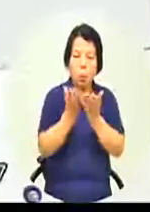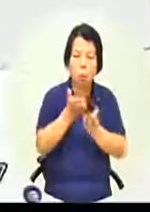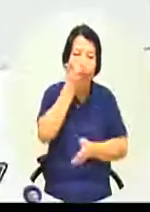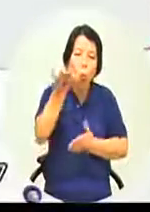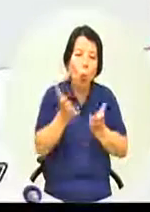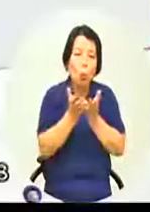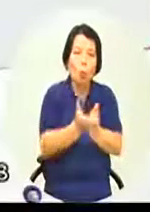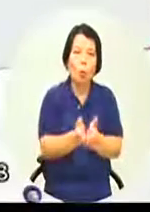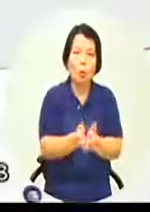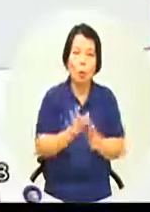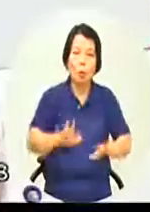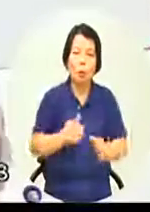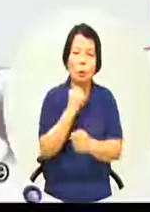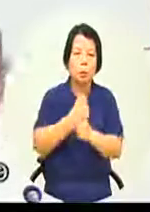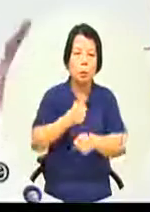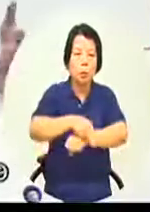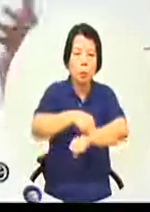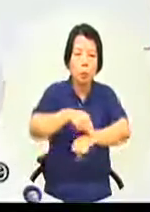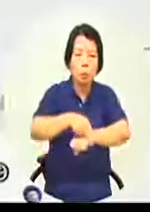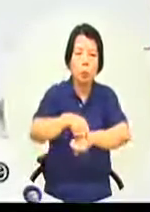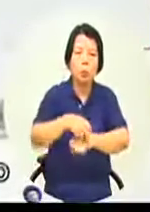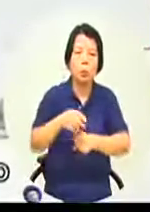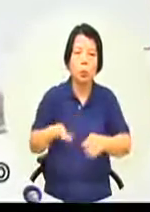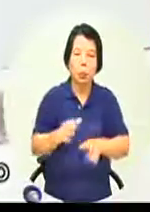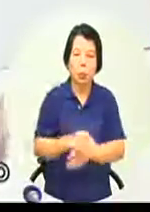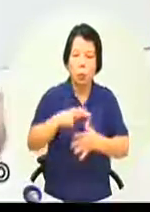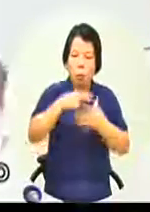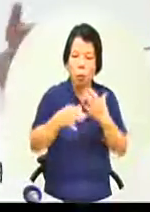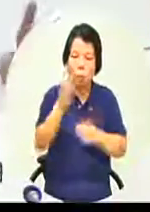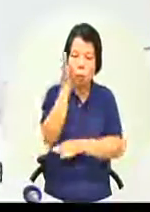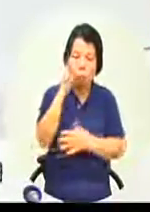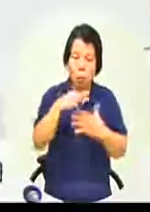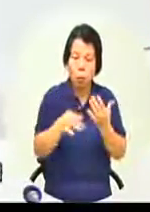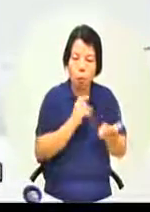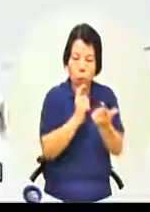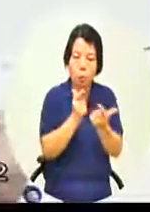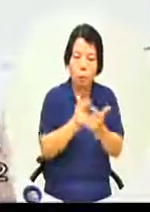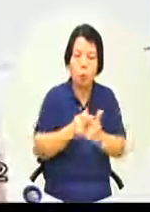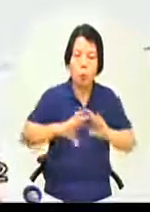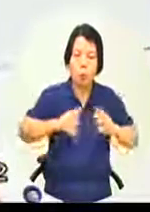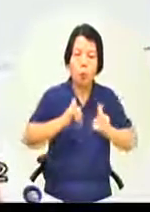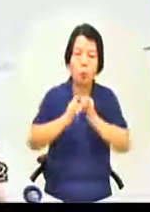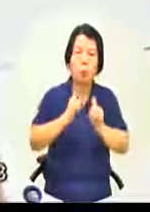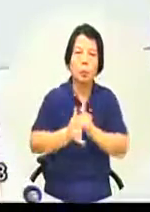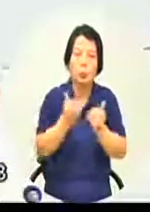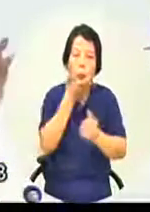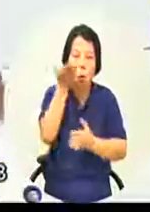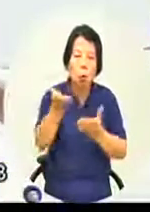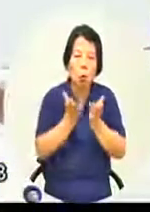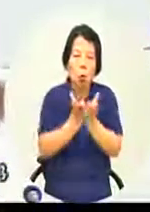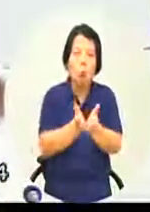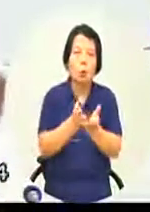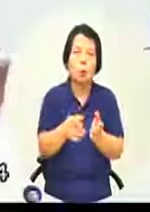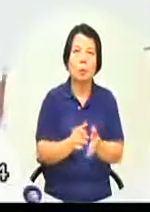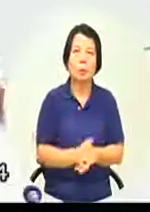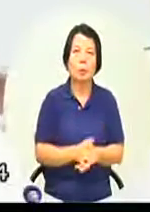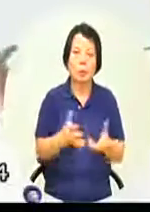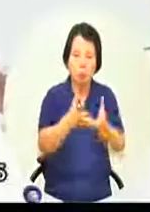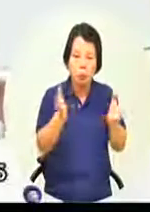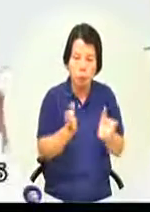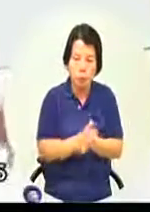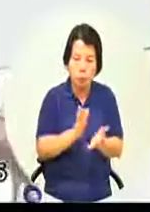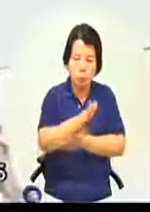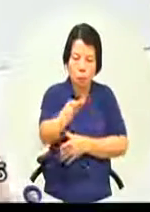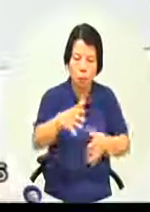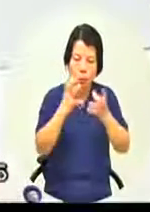的程度是哪里的？你有哪些政策是符合这个国民游艇的政策？有哪些未来的